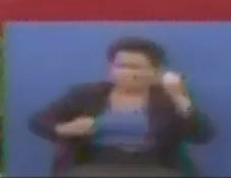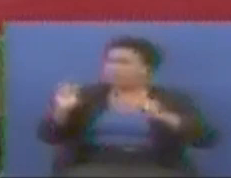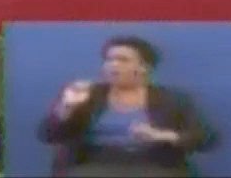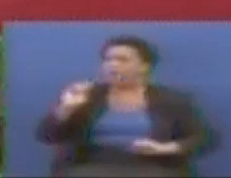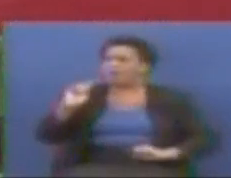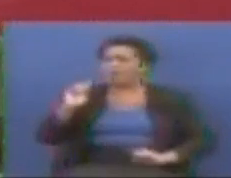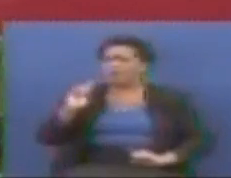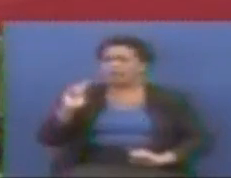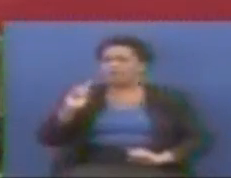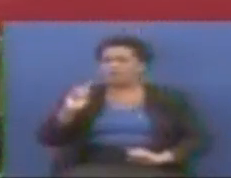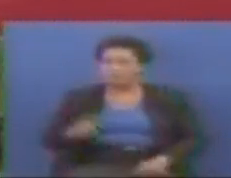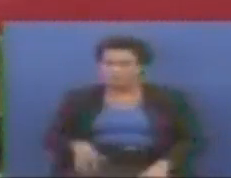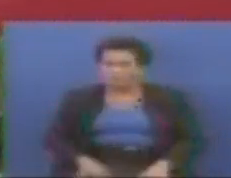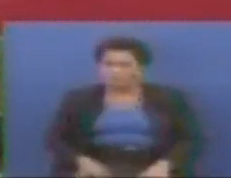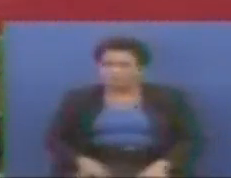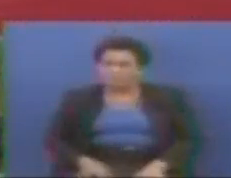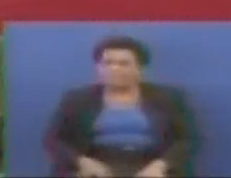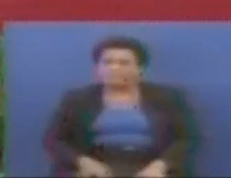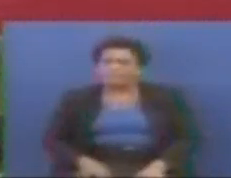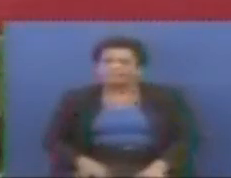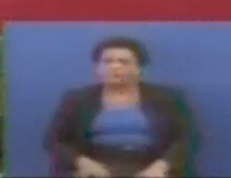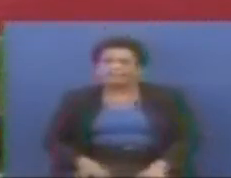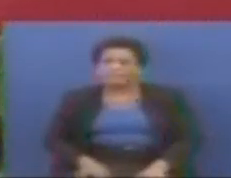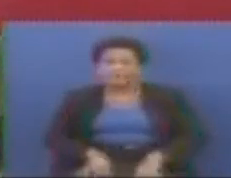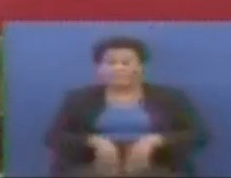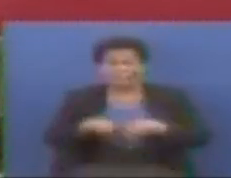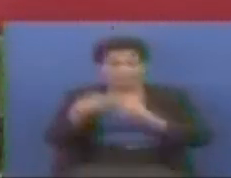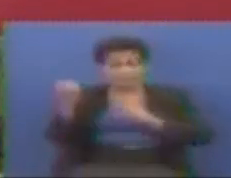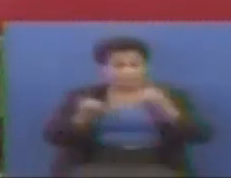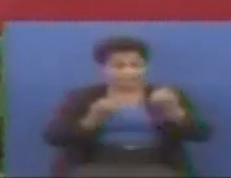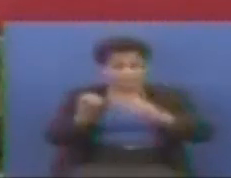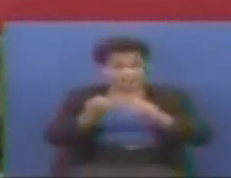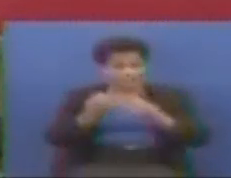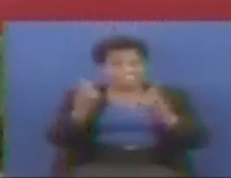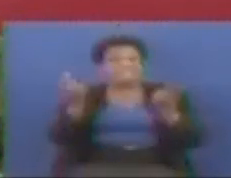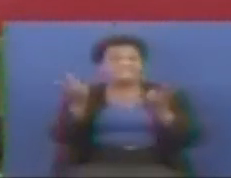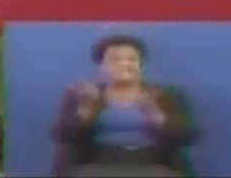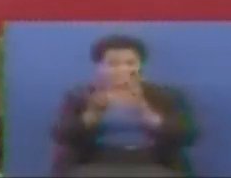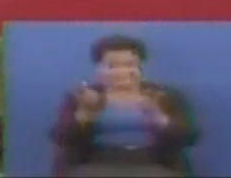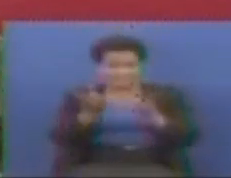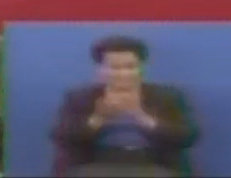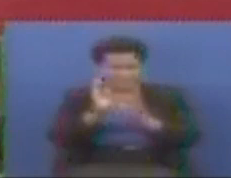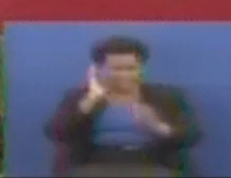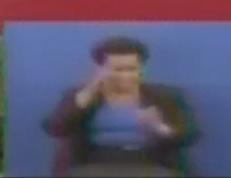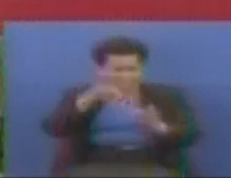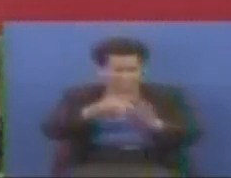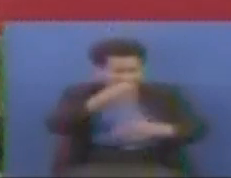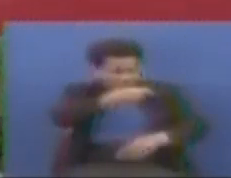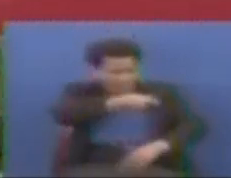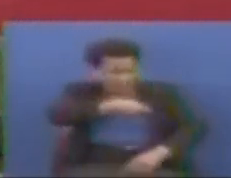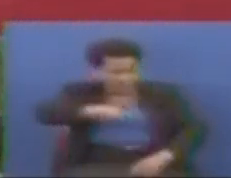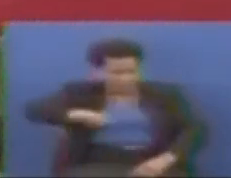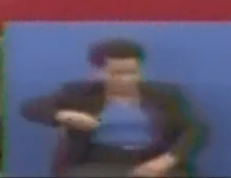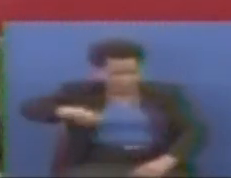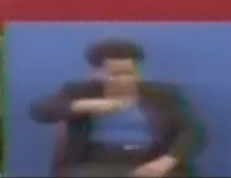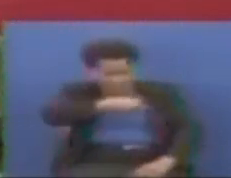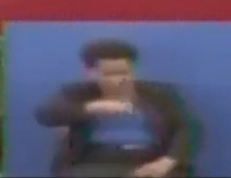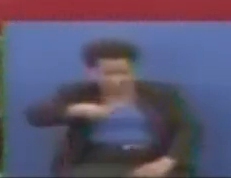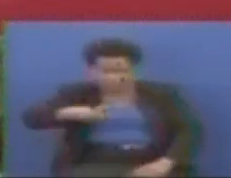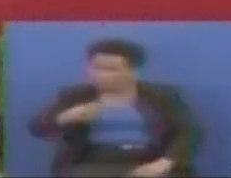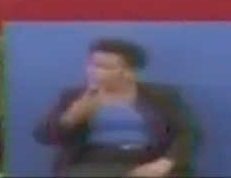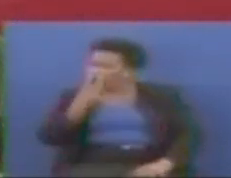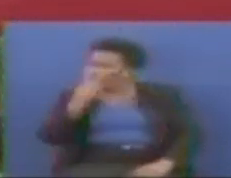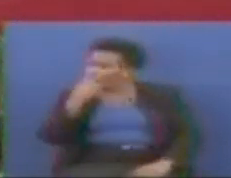Watanzania ni namna gani wanatakiwa kuzitumia alama za barabarani ikiwemo pamoja na zebra cross? Kwa sababu sasa